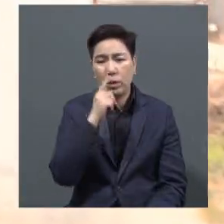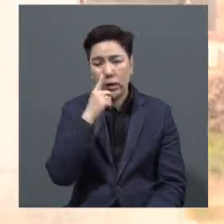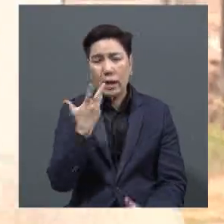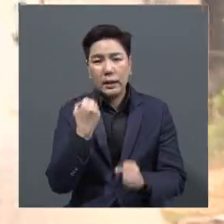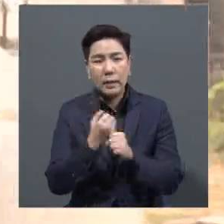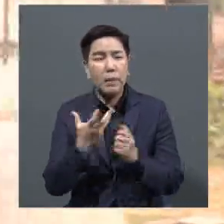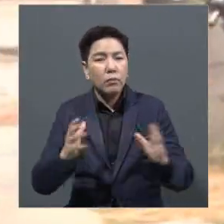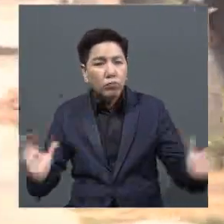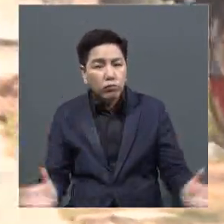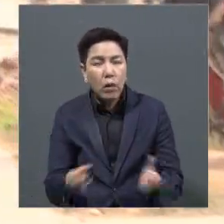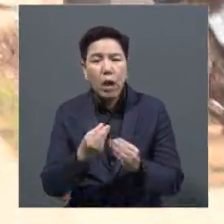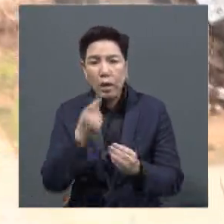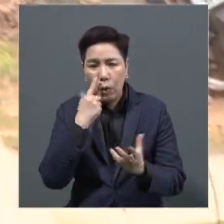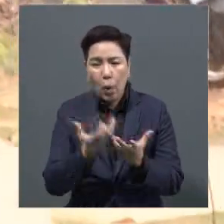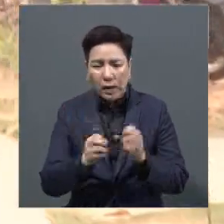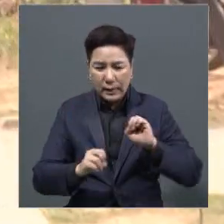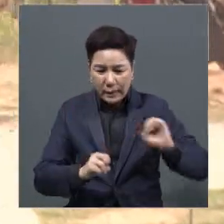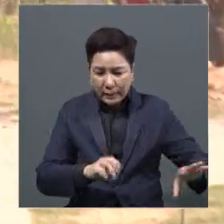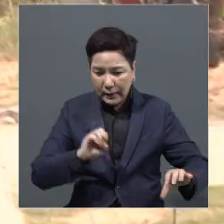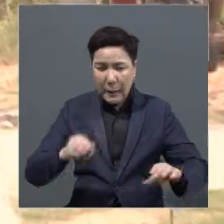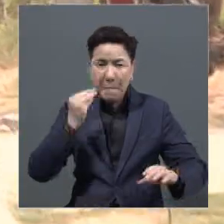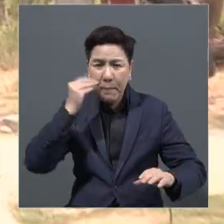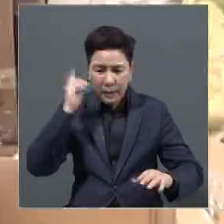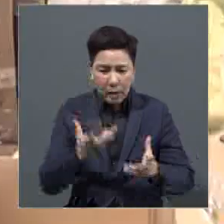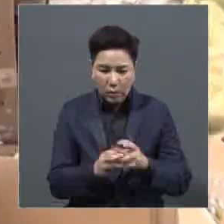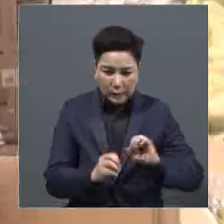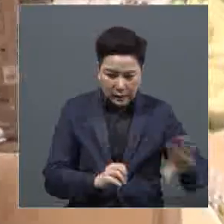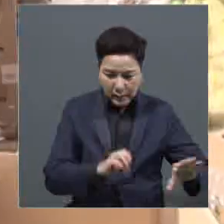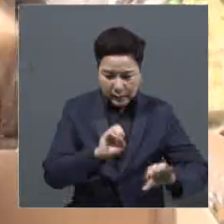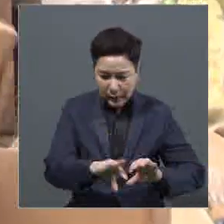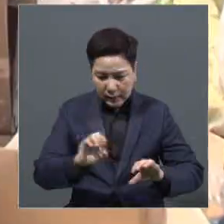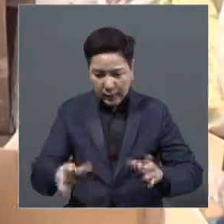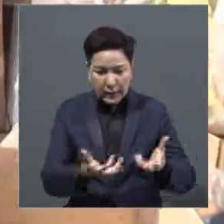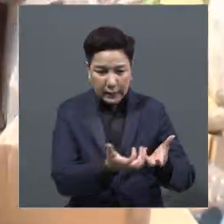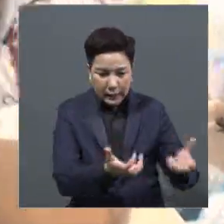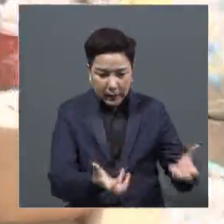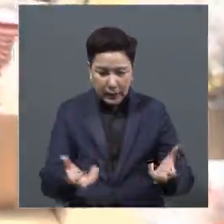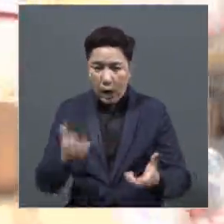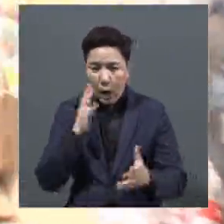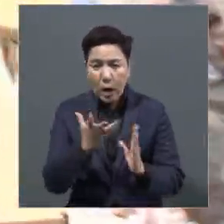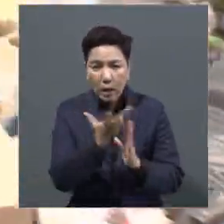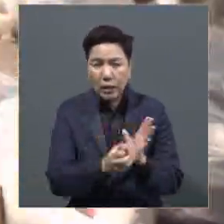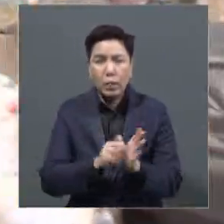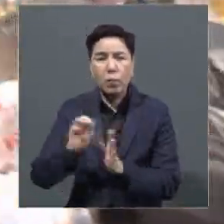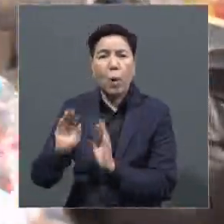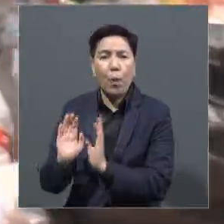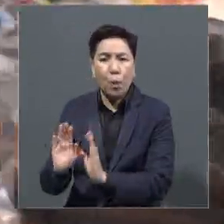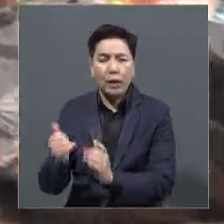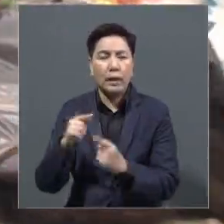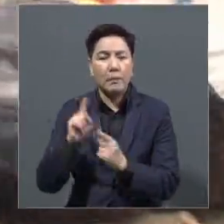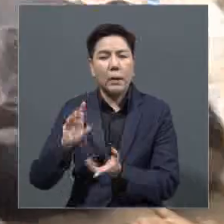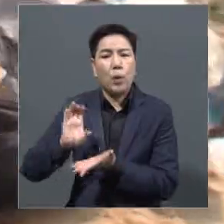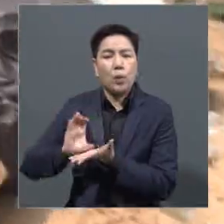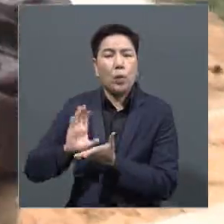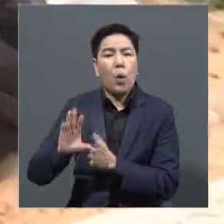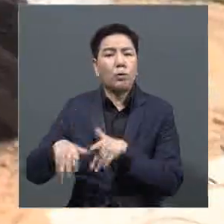เคลื่อนรณรงการคัดแยกขยะครัวเรือนอย่างจริงจังและนำขยะที่เหลือนั้นเข้าสู่ระบบธนาคารขยะหรือกองทุน